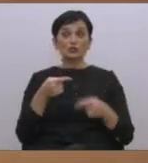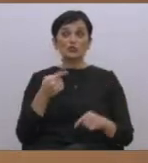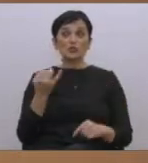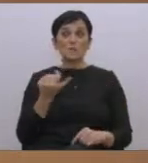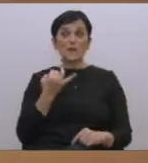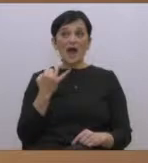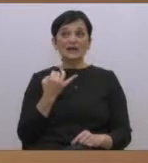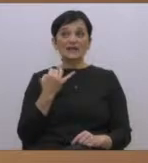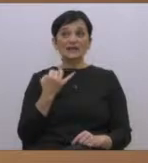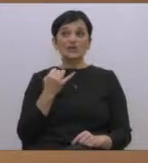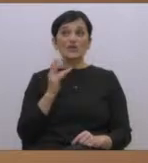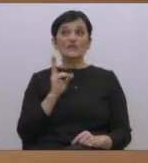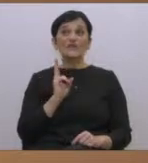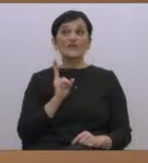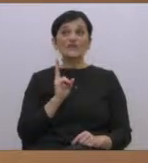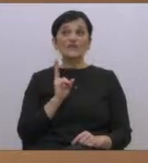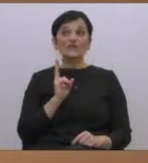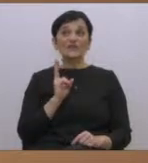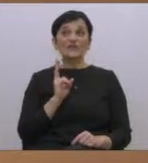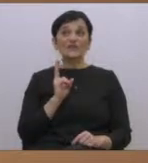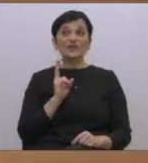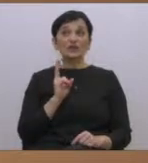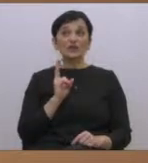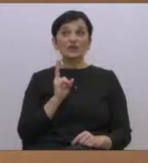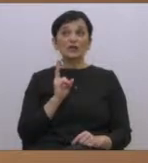მაინტერესებს, ვინც